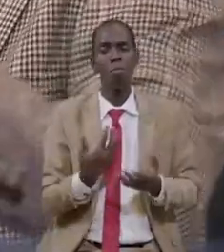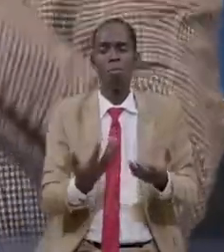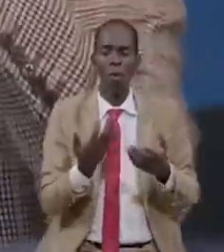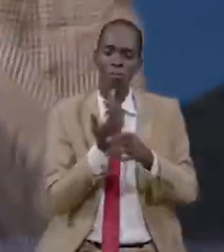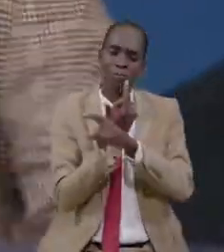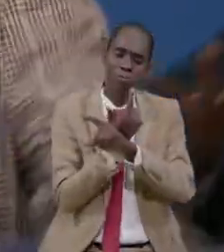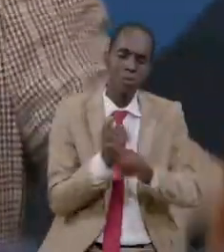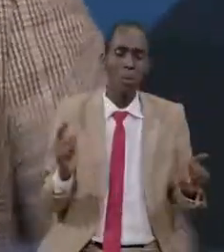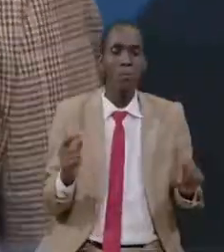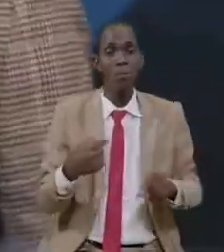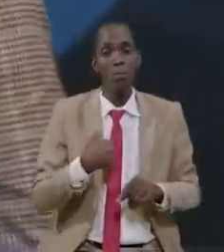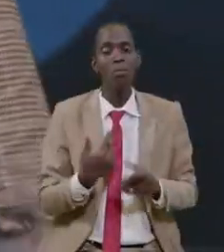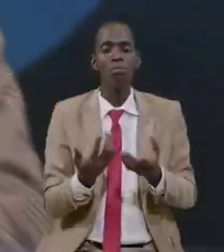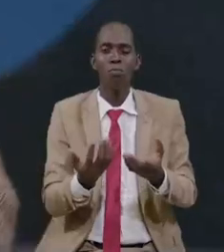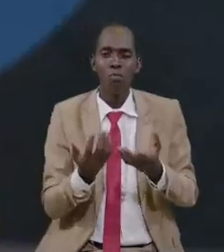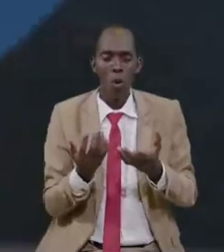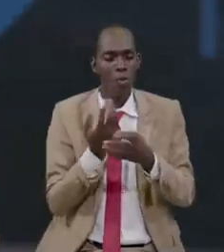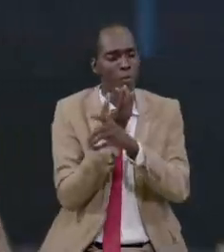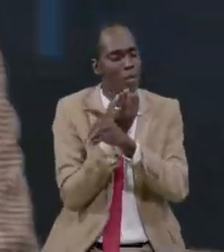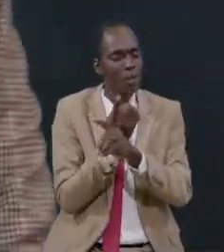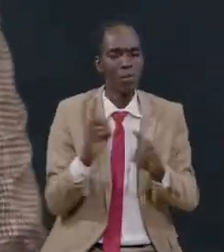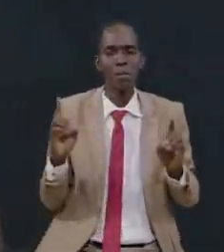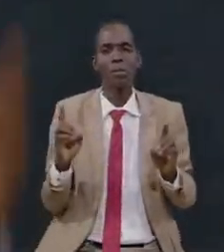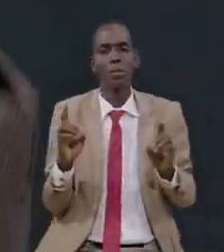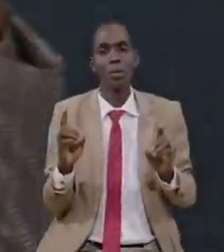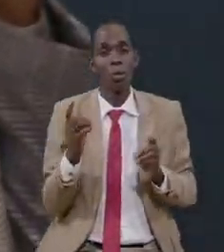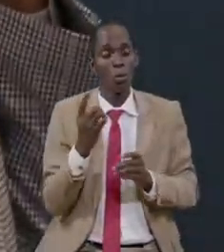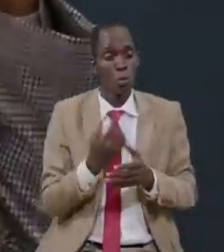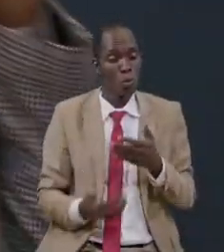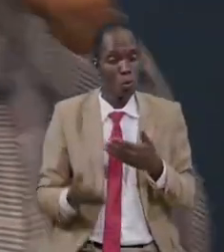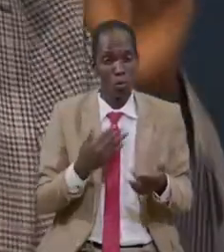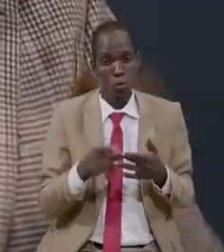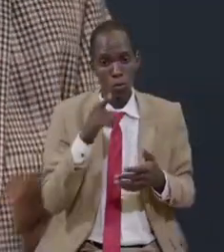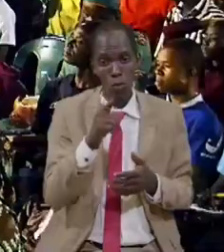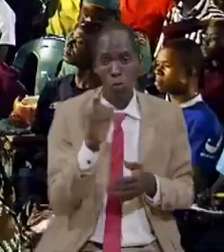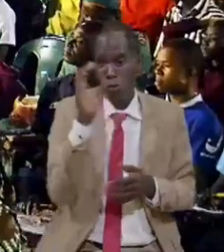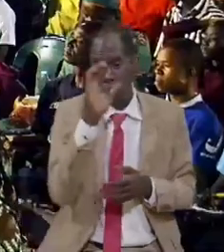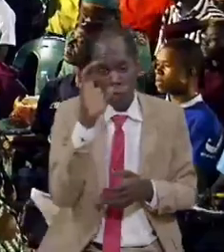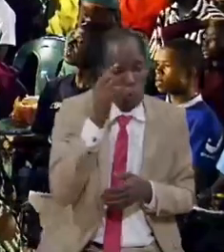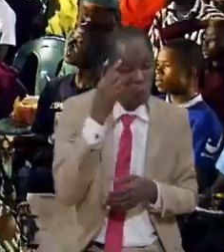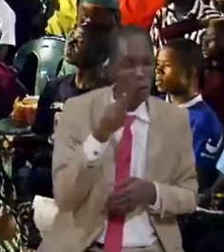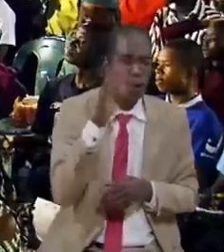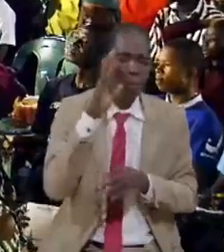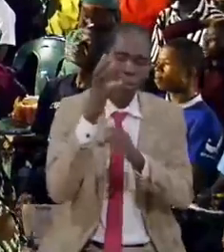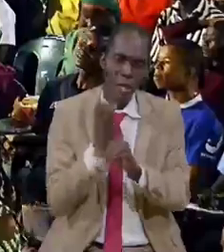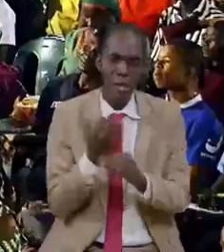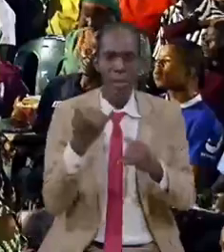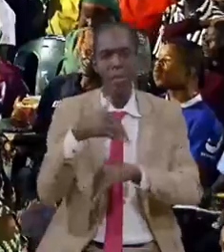libération. Je veux la délivrance. Ce que tu cherches, tu vas l'obtenir ce